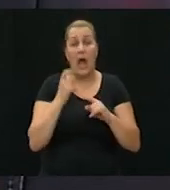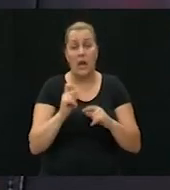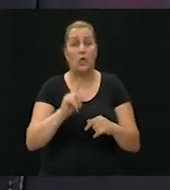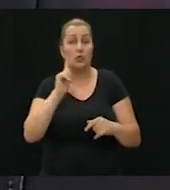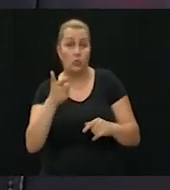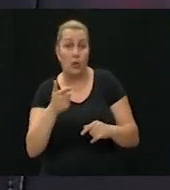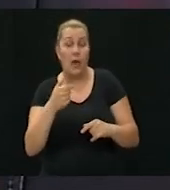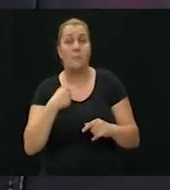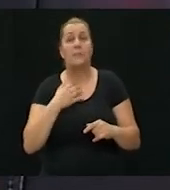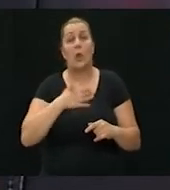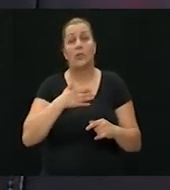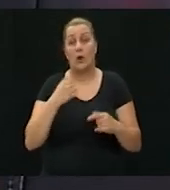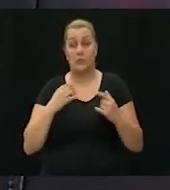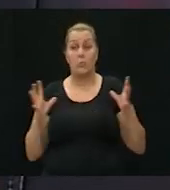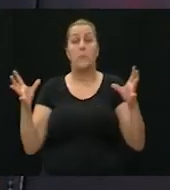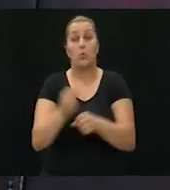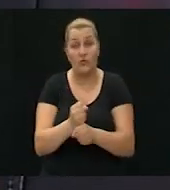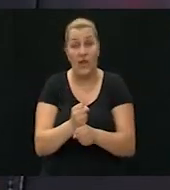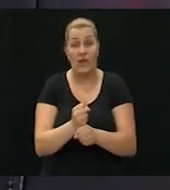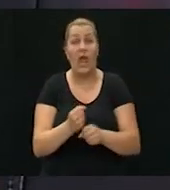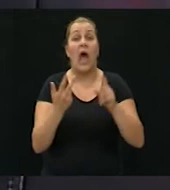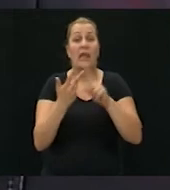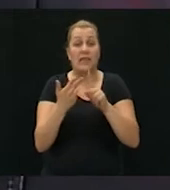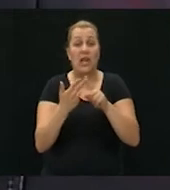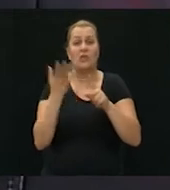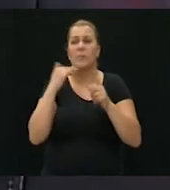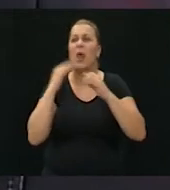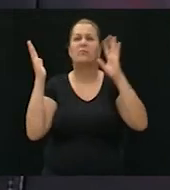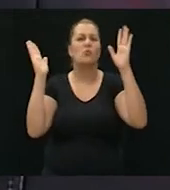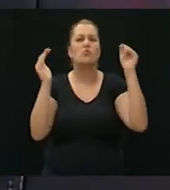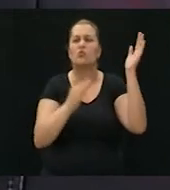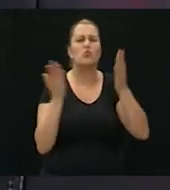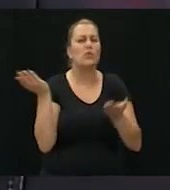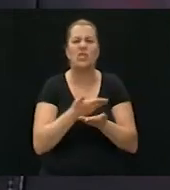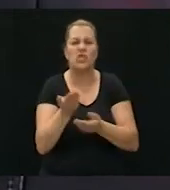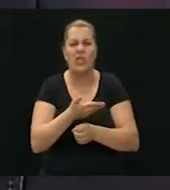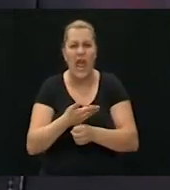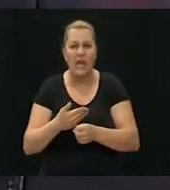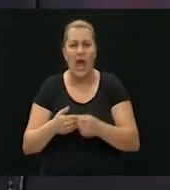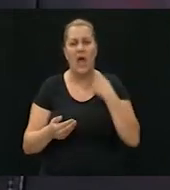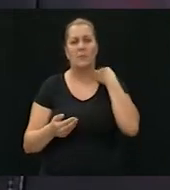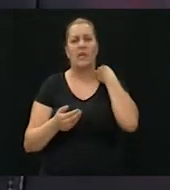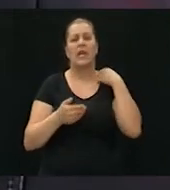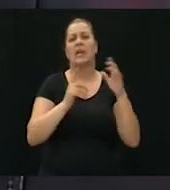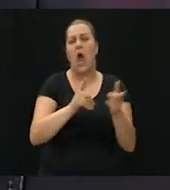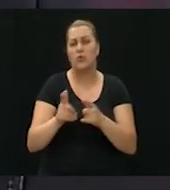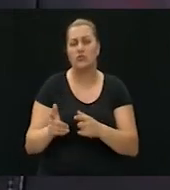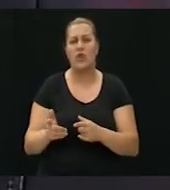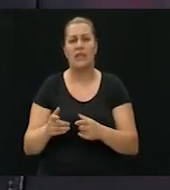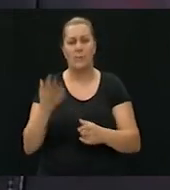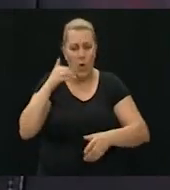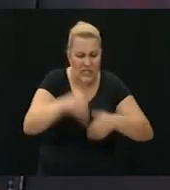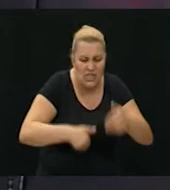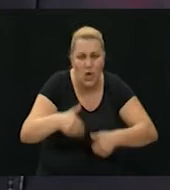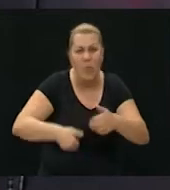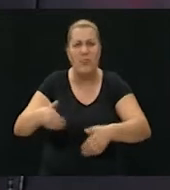je sa u našim rukama. A treća je opet što je bila devastirana, jer ona je bila potpuno uništena sa svim naoružanjima. Ne znam, bili su